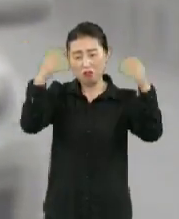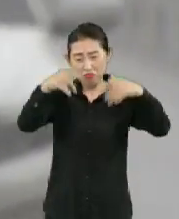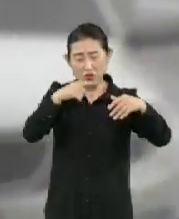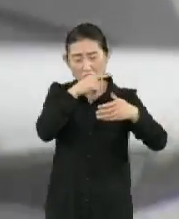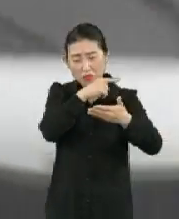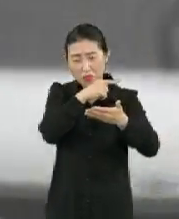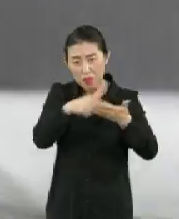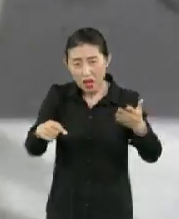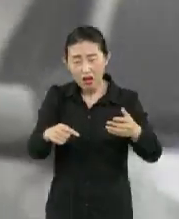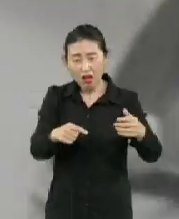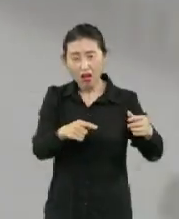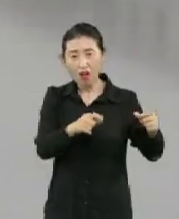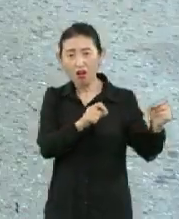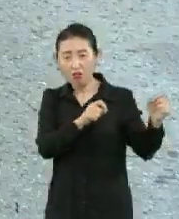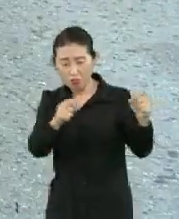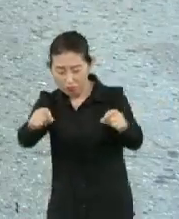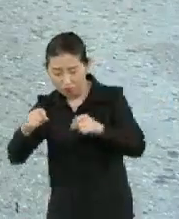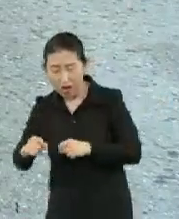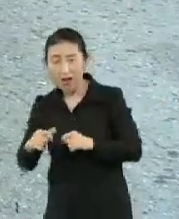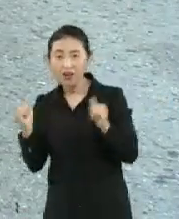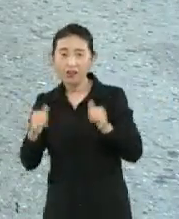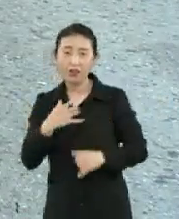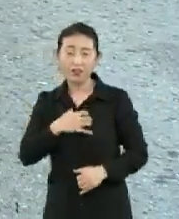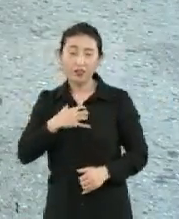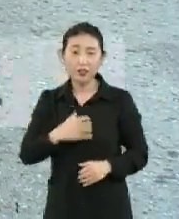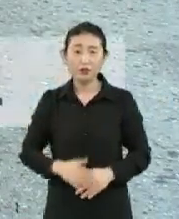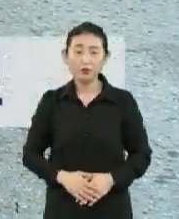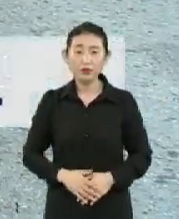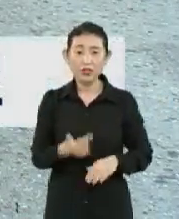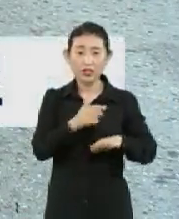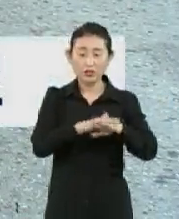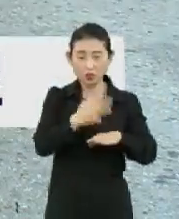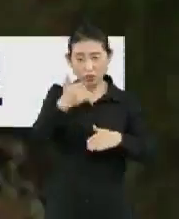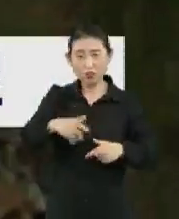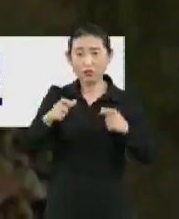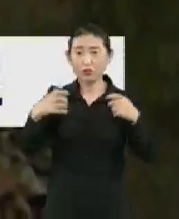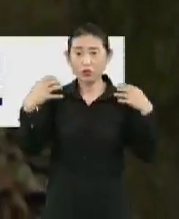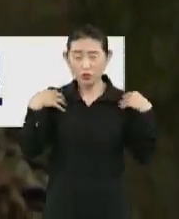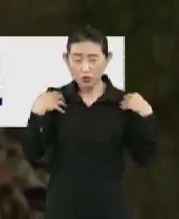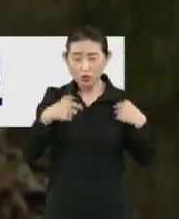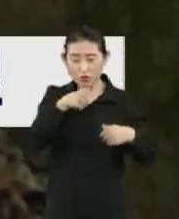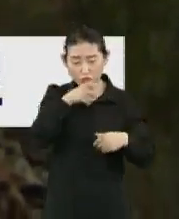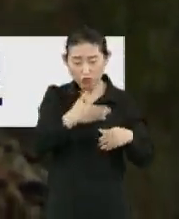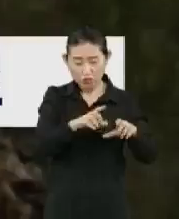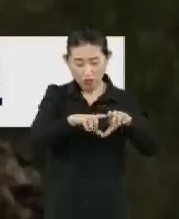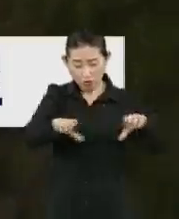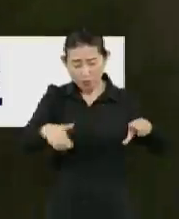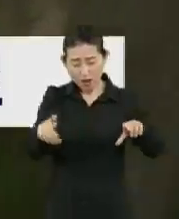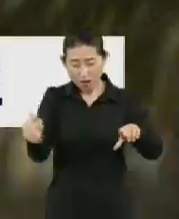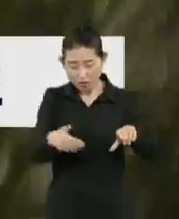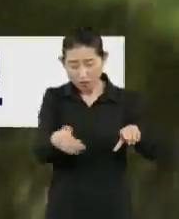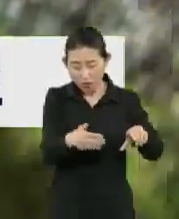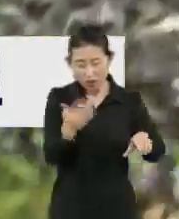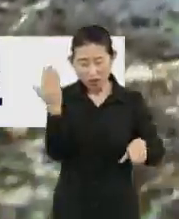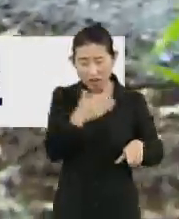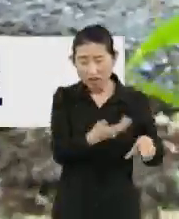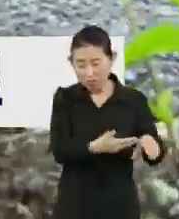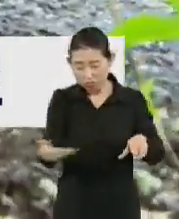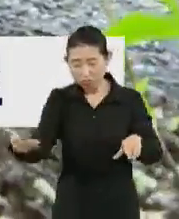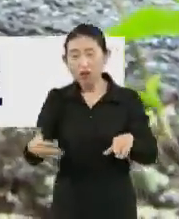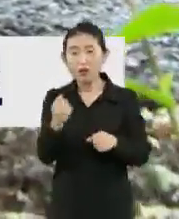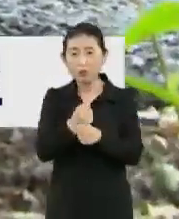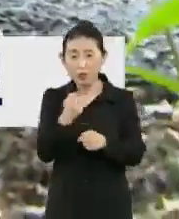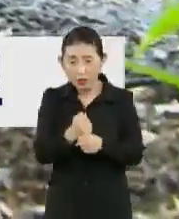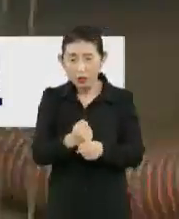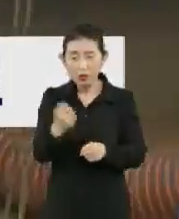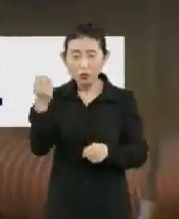것 아니냐는 우려가 나옵니다. 대전시와 충남도는 지난 주말까지 하수도 준설 작업과 함께 하천 정비와 상습